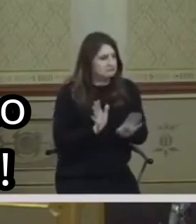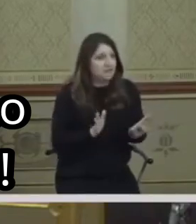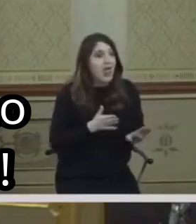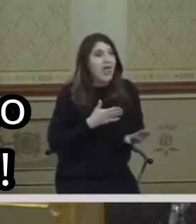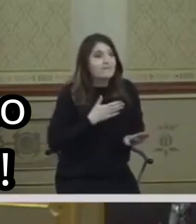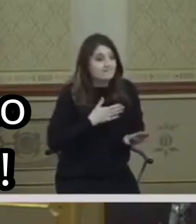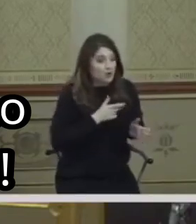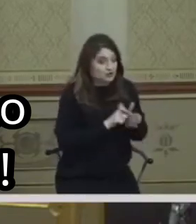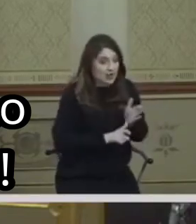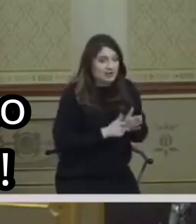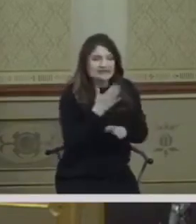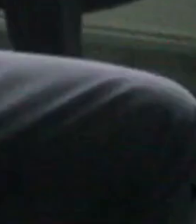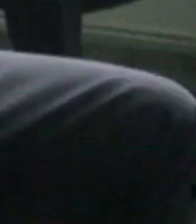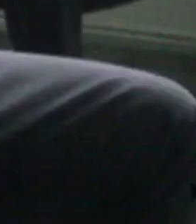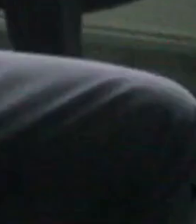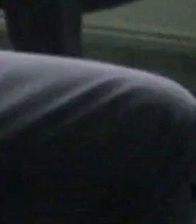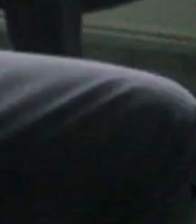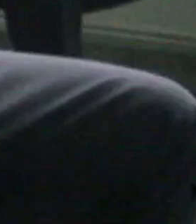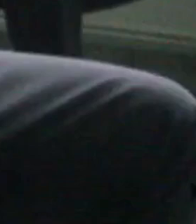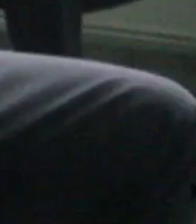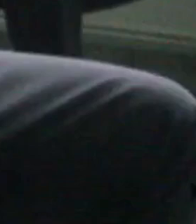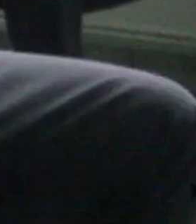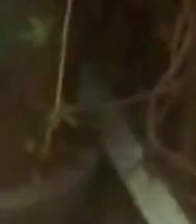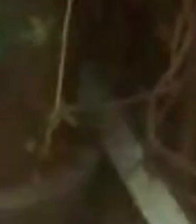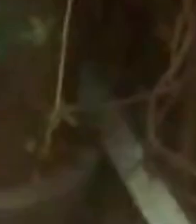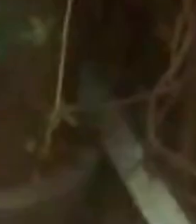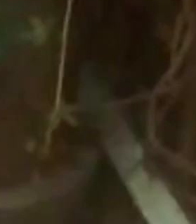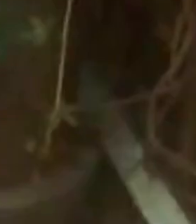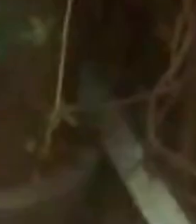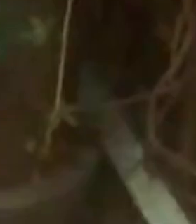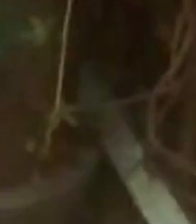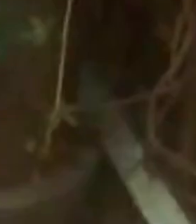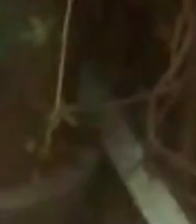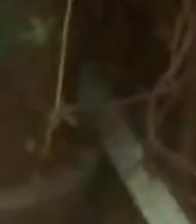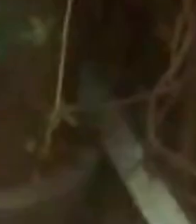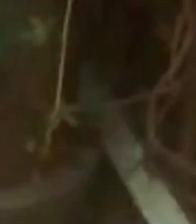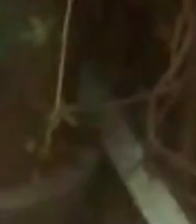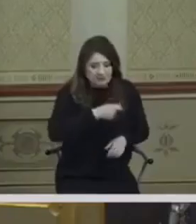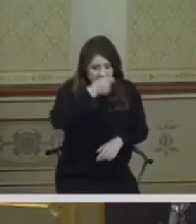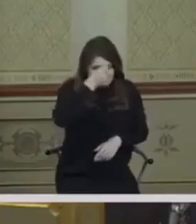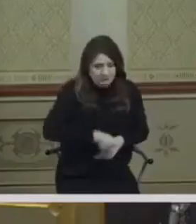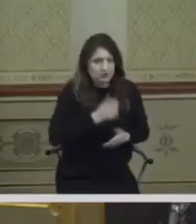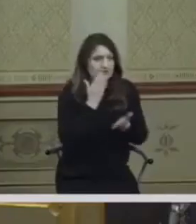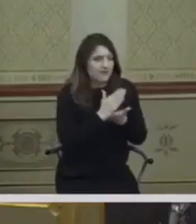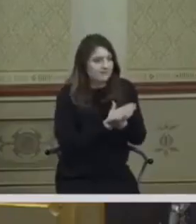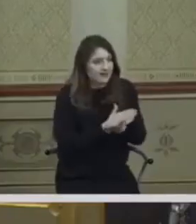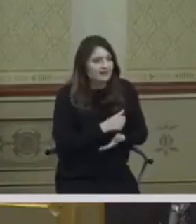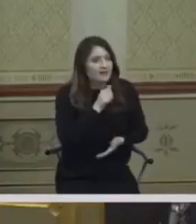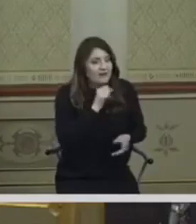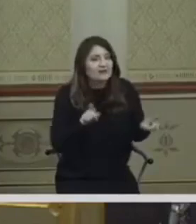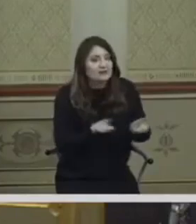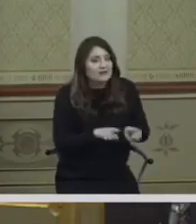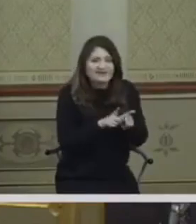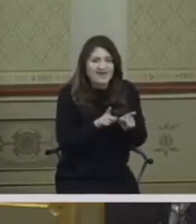prouzročilo golemu financijsku štetu za Zagreb. Drug Tomašević je zastupnicima u skupštini obećao da će otkriti i